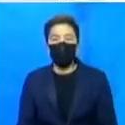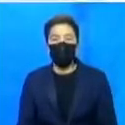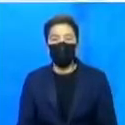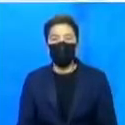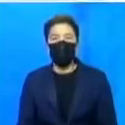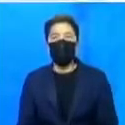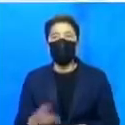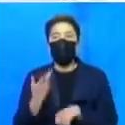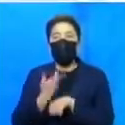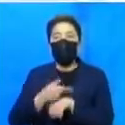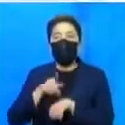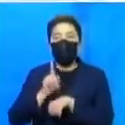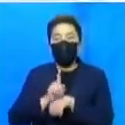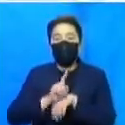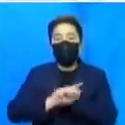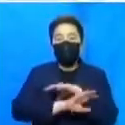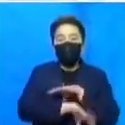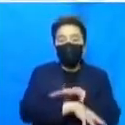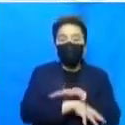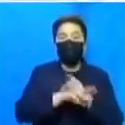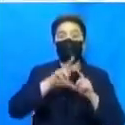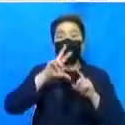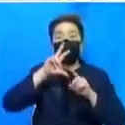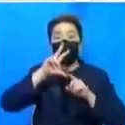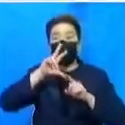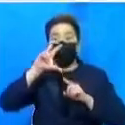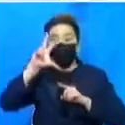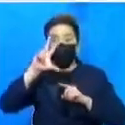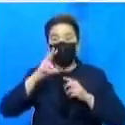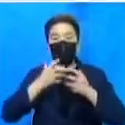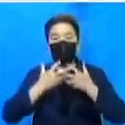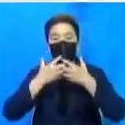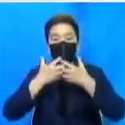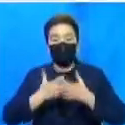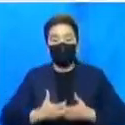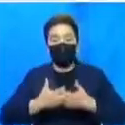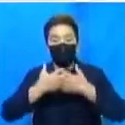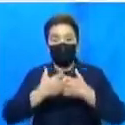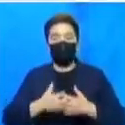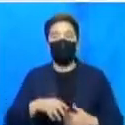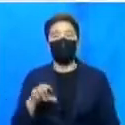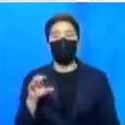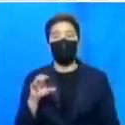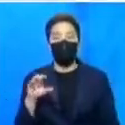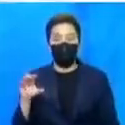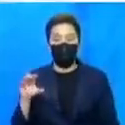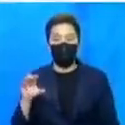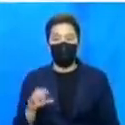ประธานกรรมการสุ่มจับลูกบอลลูกที่3ใช้กับเครื่องออกรางวัลหลักร้อย